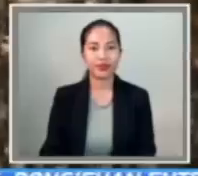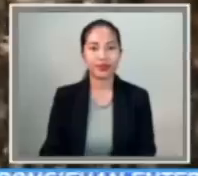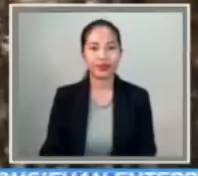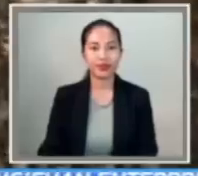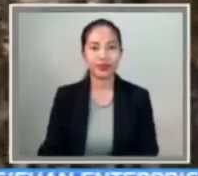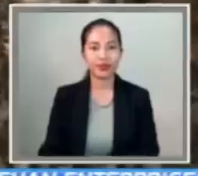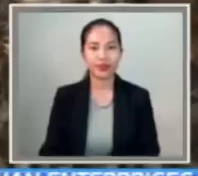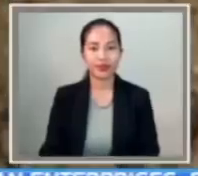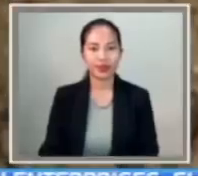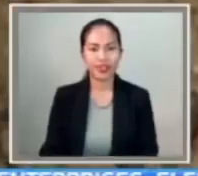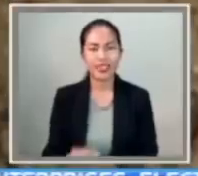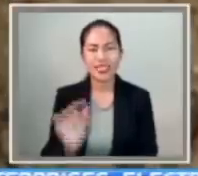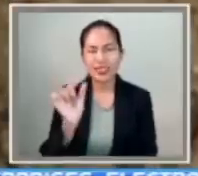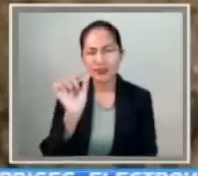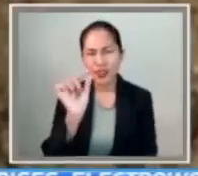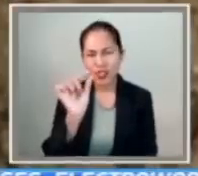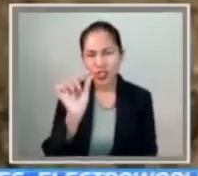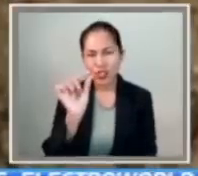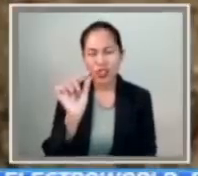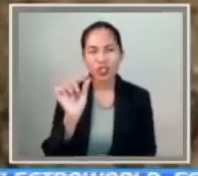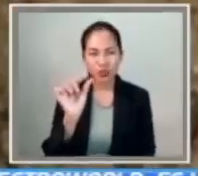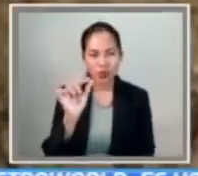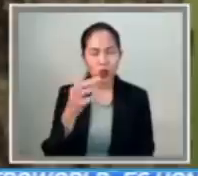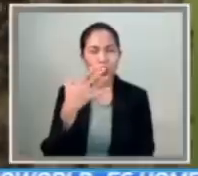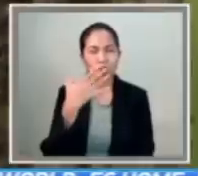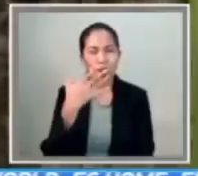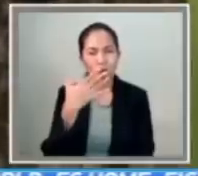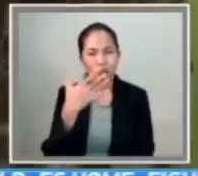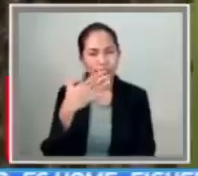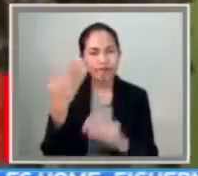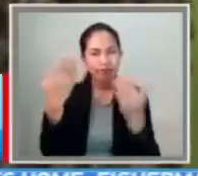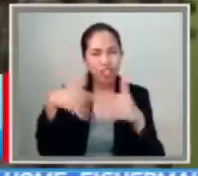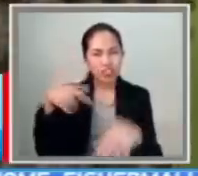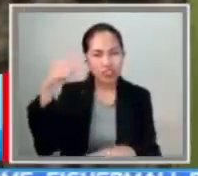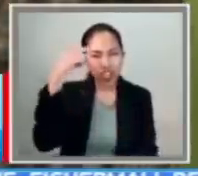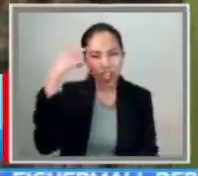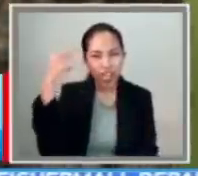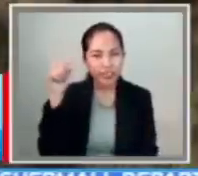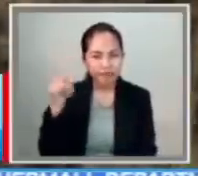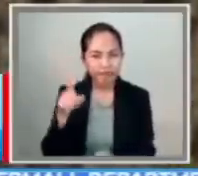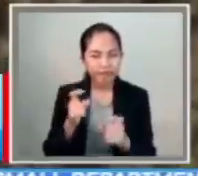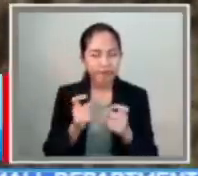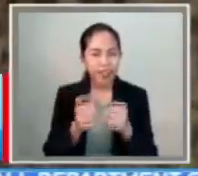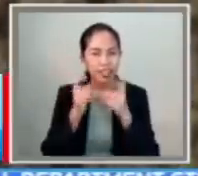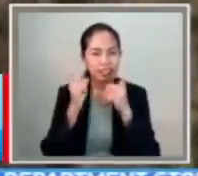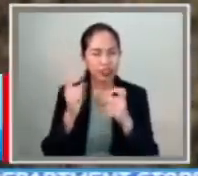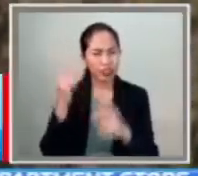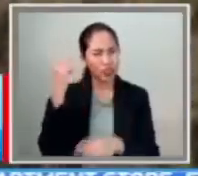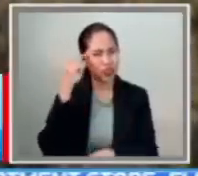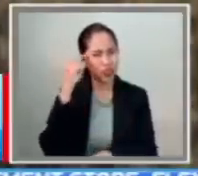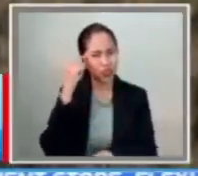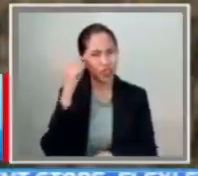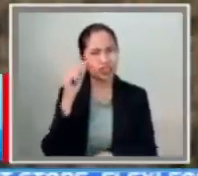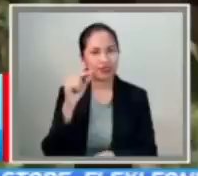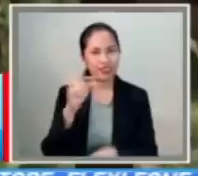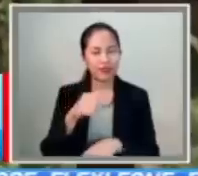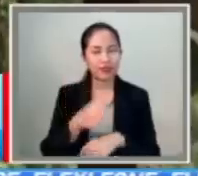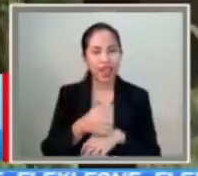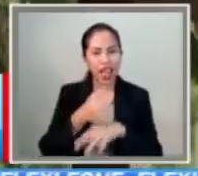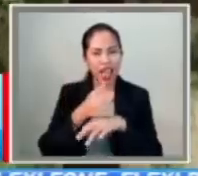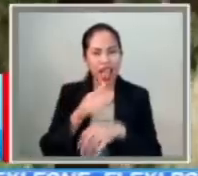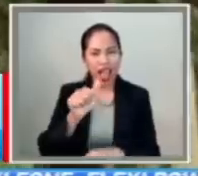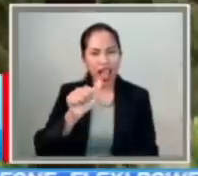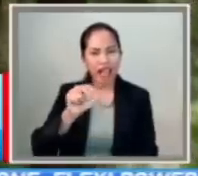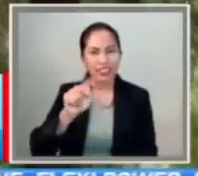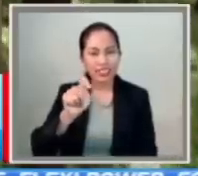Maliit, maitim, at mabilis na naglalakad. Sa unang tingin, aakalain mong mga langgam lang ang mga insektong ito. Pero